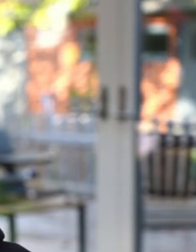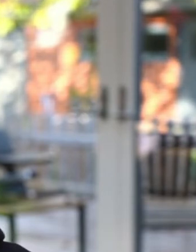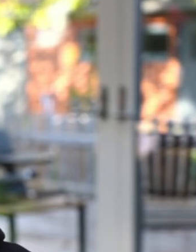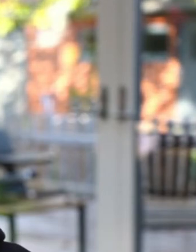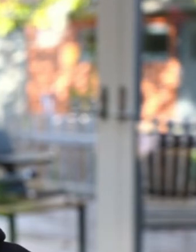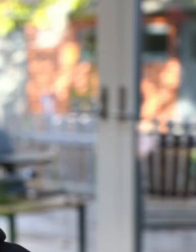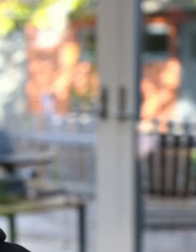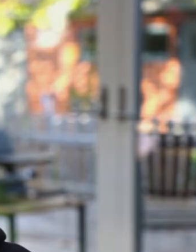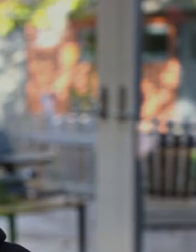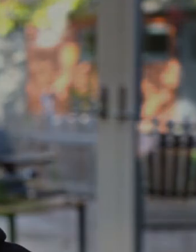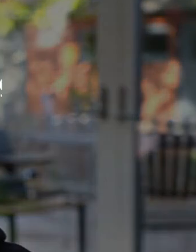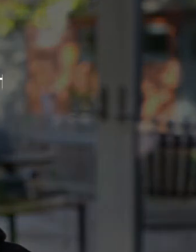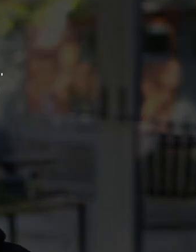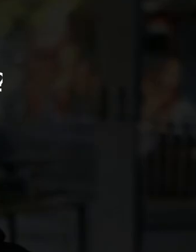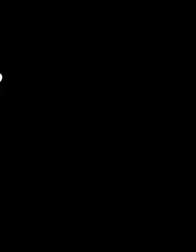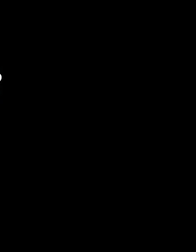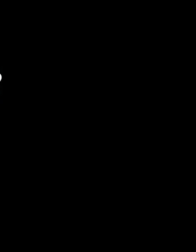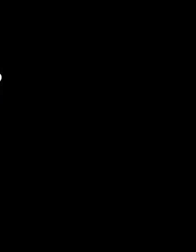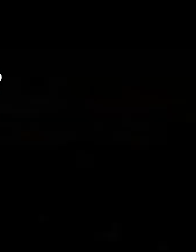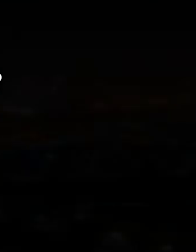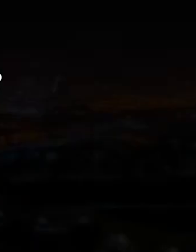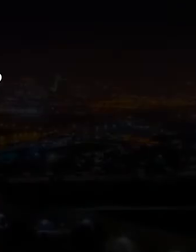vi!